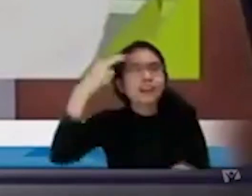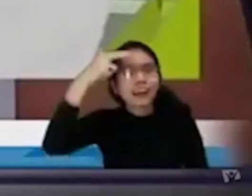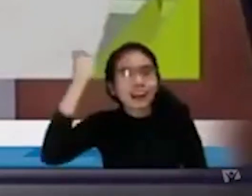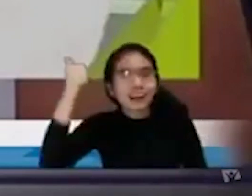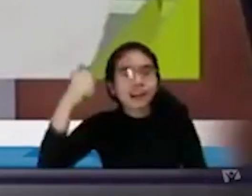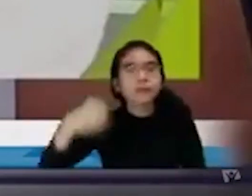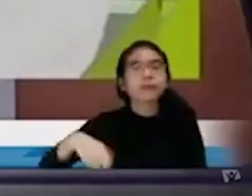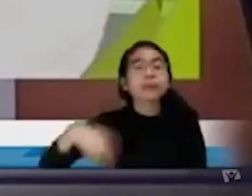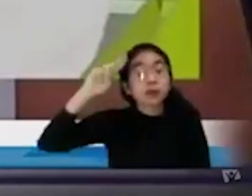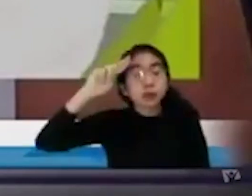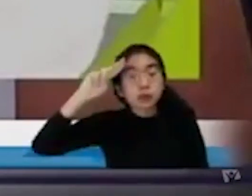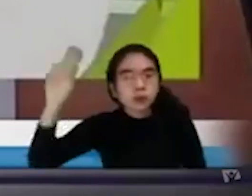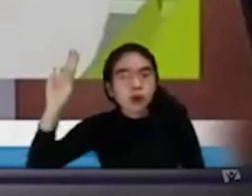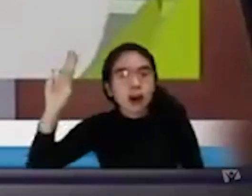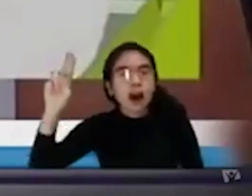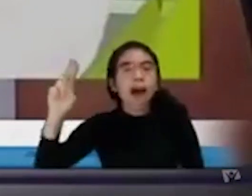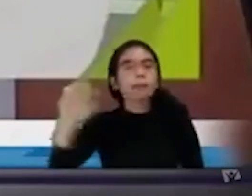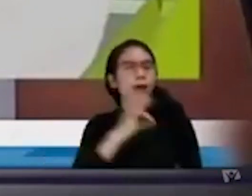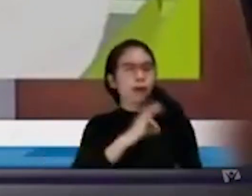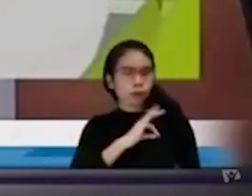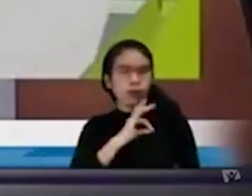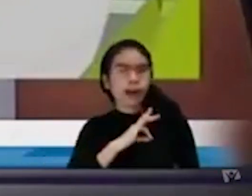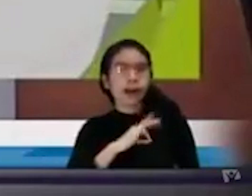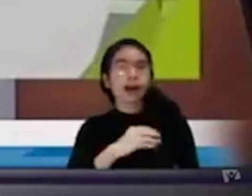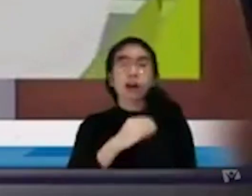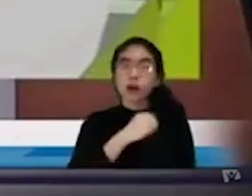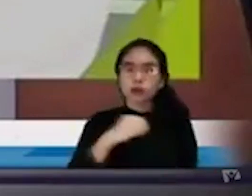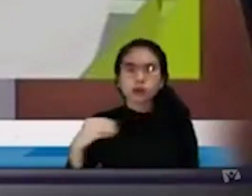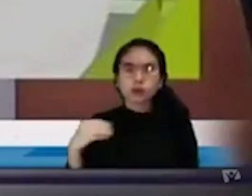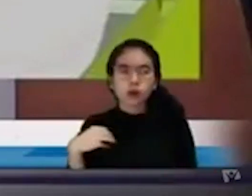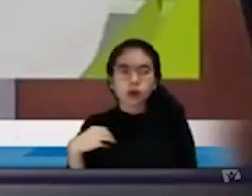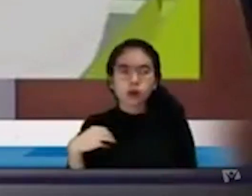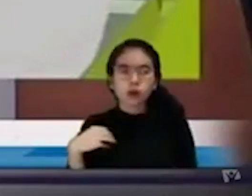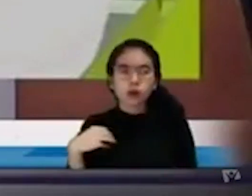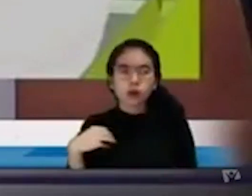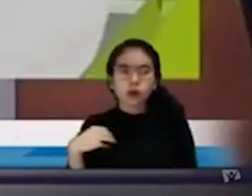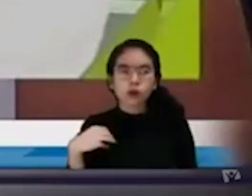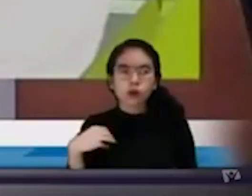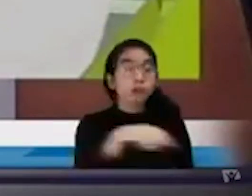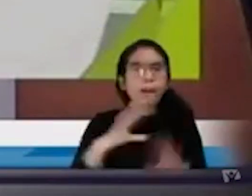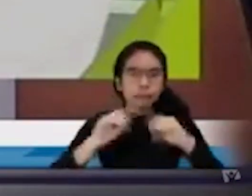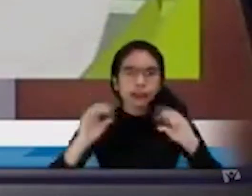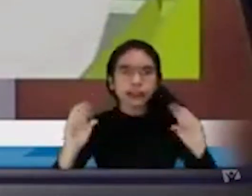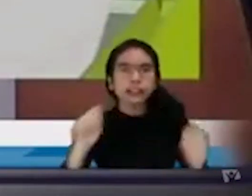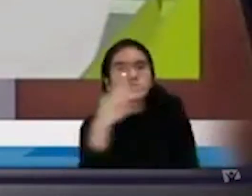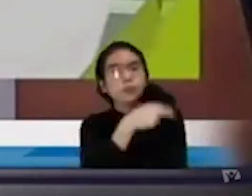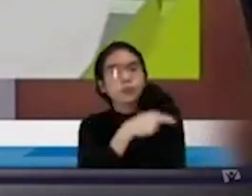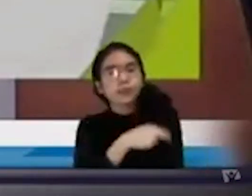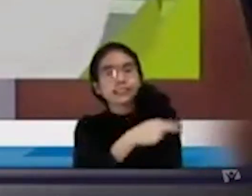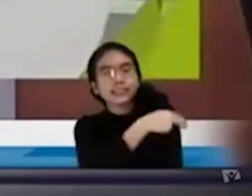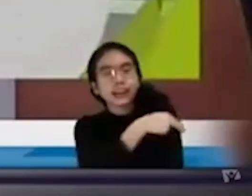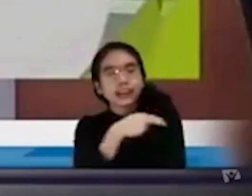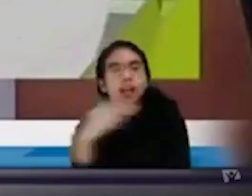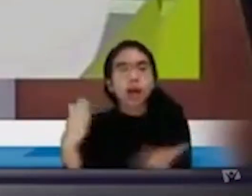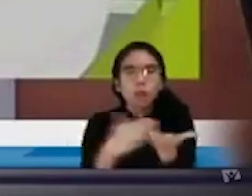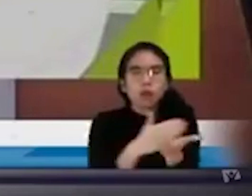gunakan mereka. Melalui tangan mereka. Melalui pengetahuan mereka. Melalui alat-alat